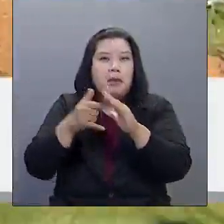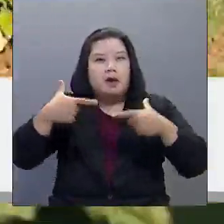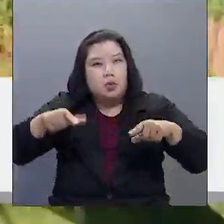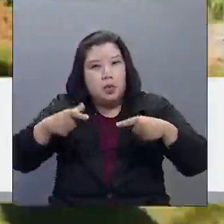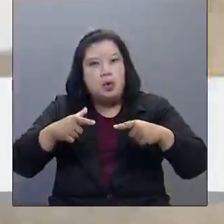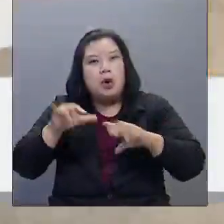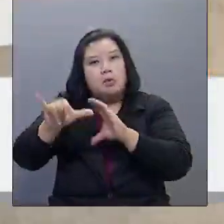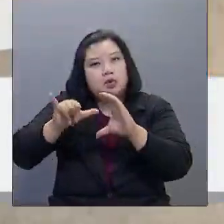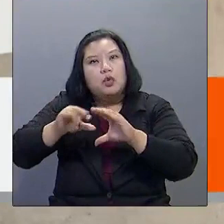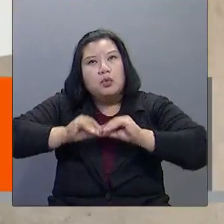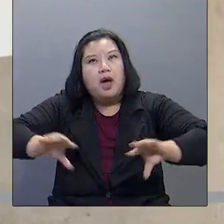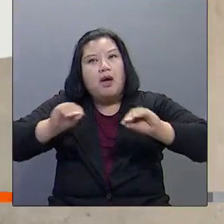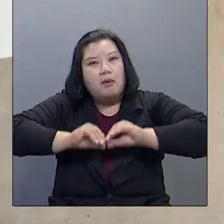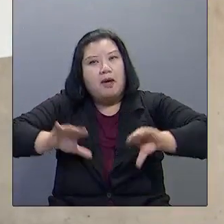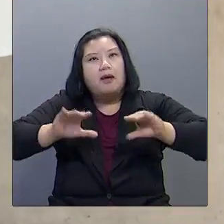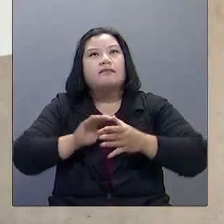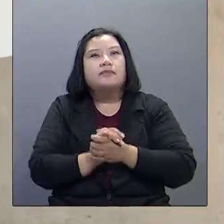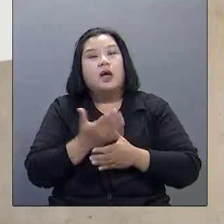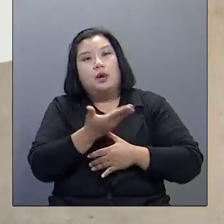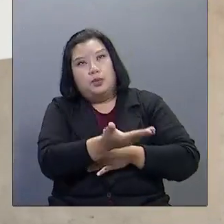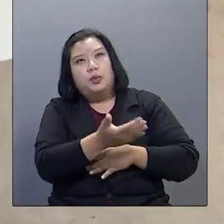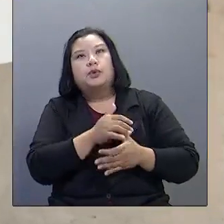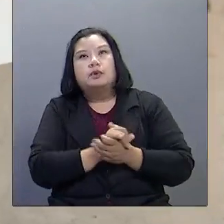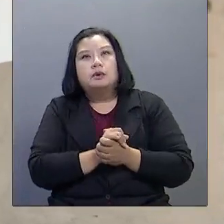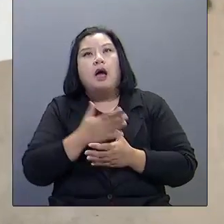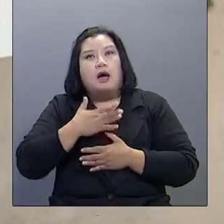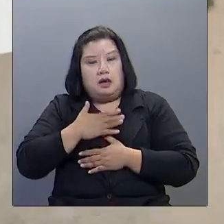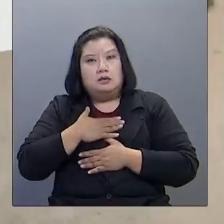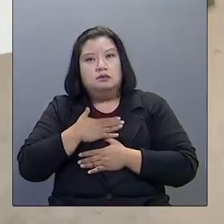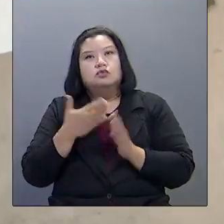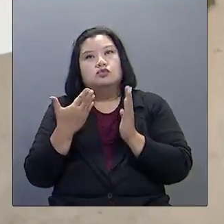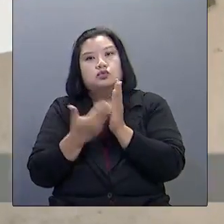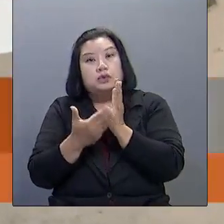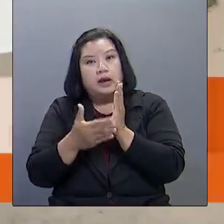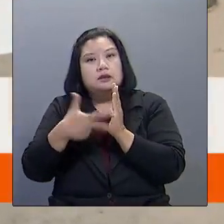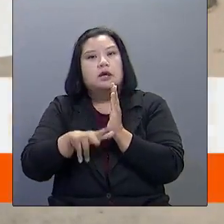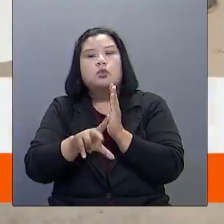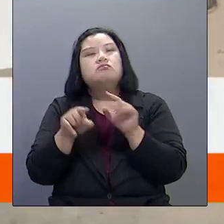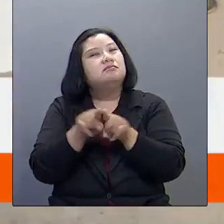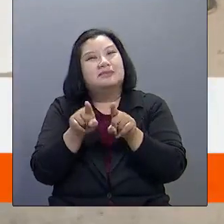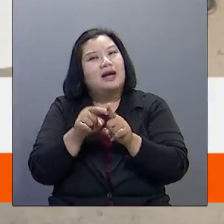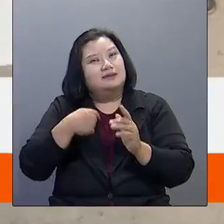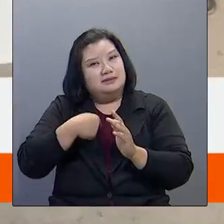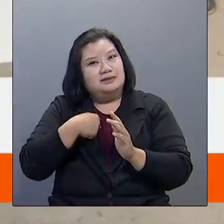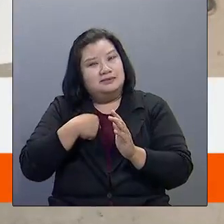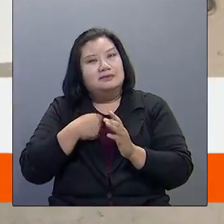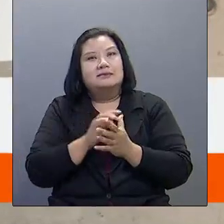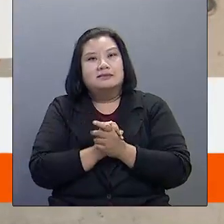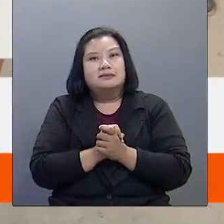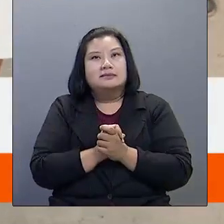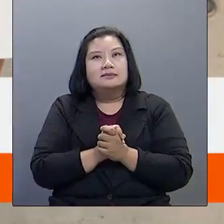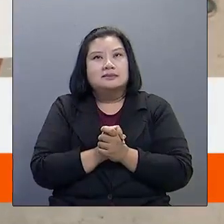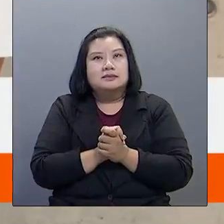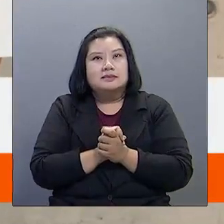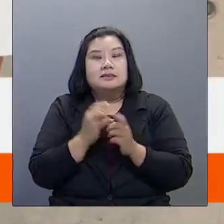จริงๆเหมือนกับพี่ใหญ่เนี่ยอยู่จังหวัดเดียวกันนะจริงๆอ่ะอยู่ชัยภูมิเหมือนกันแต่ตอนที่ต่างตอน